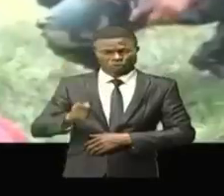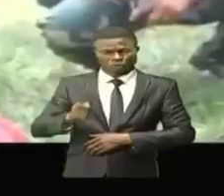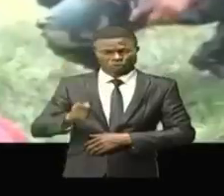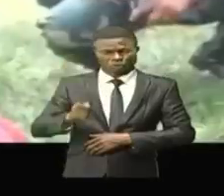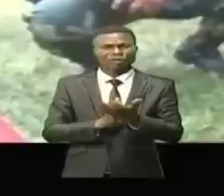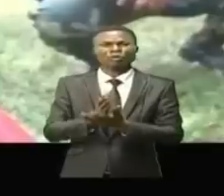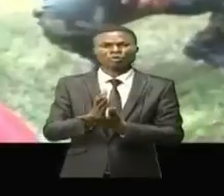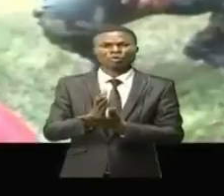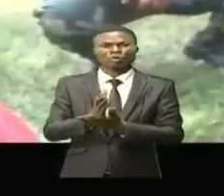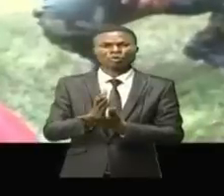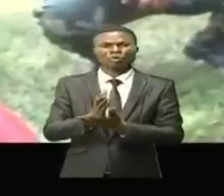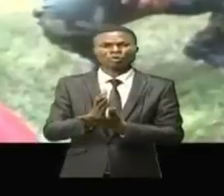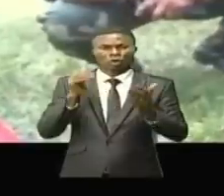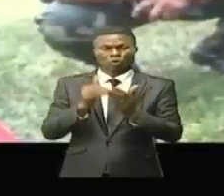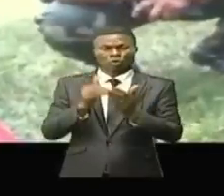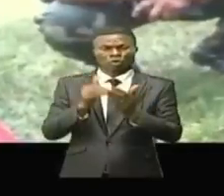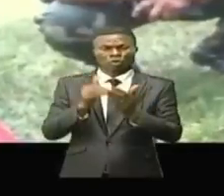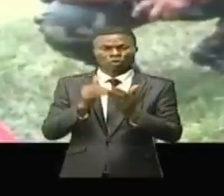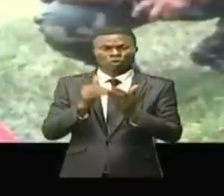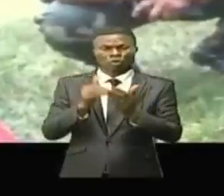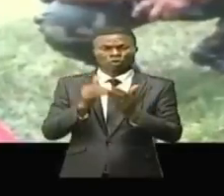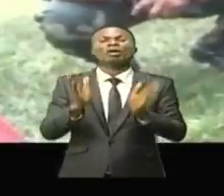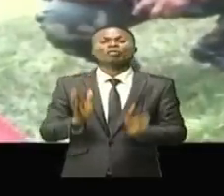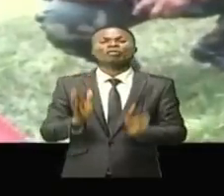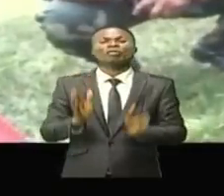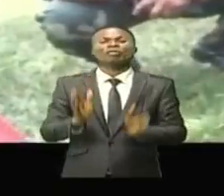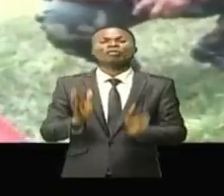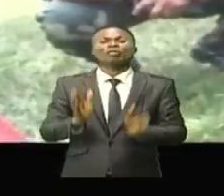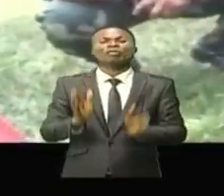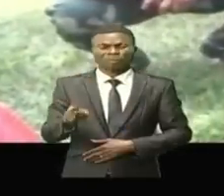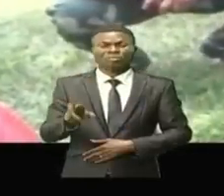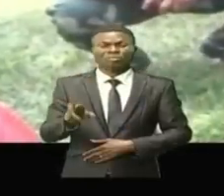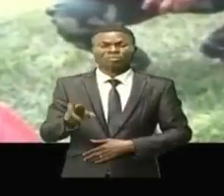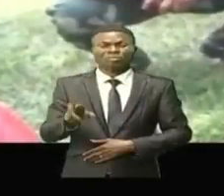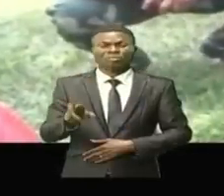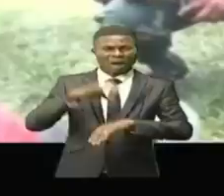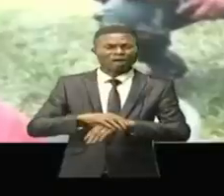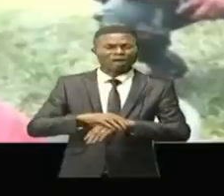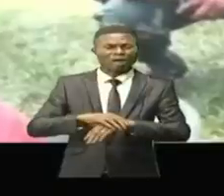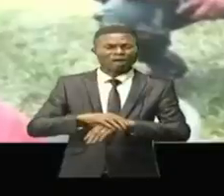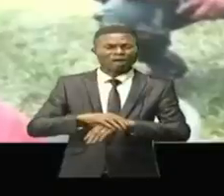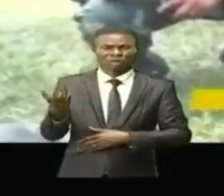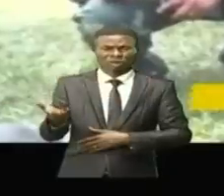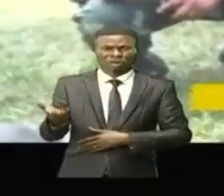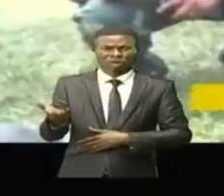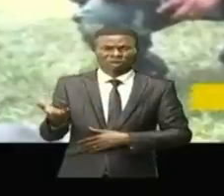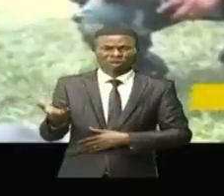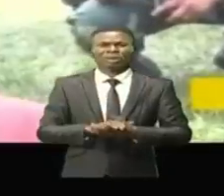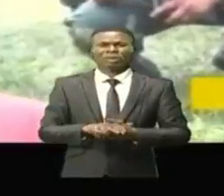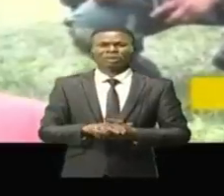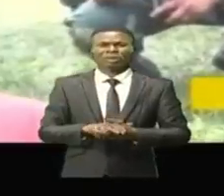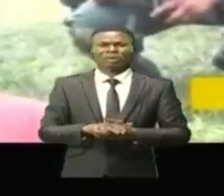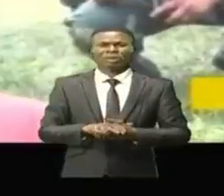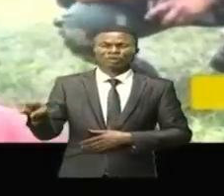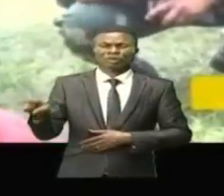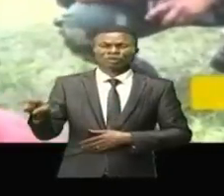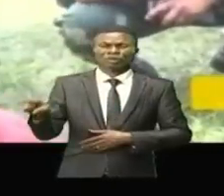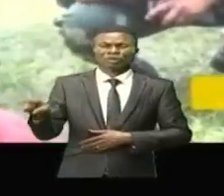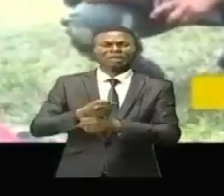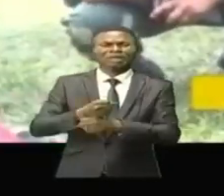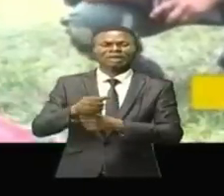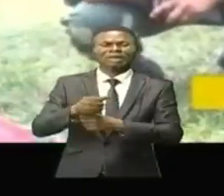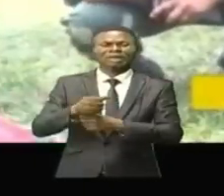travail vis-à-vis de ces criminels arrêtés pour la énième fois. C'est pour mettre des ordres dans notre